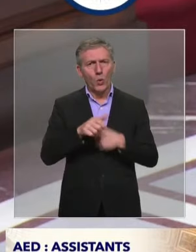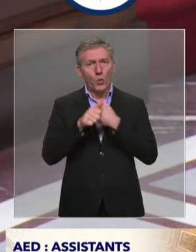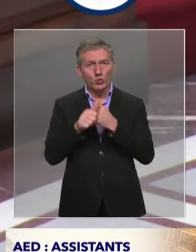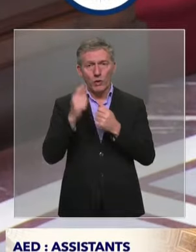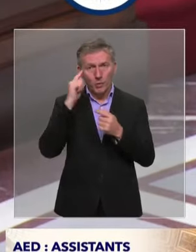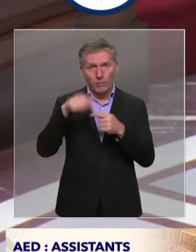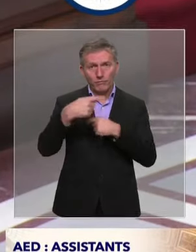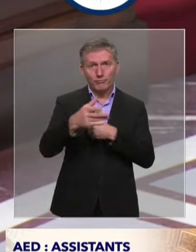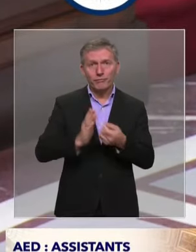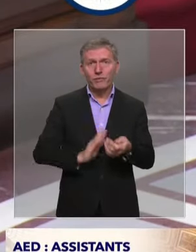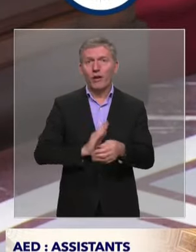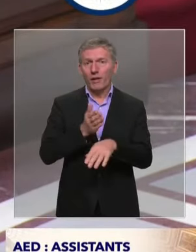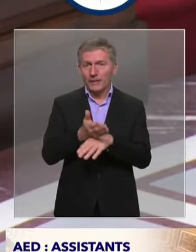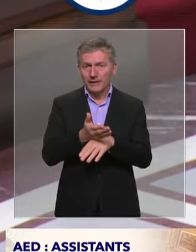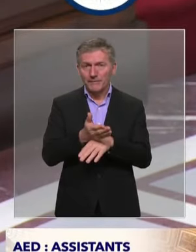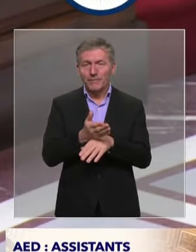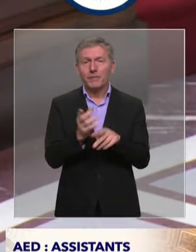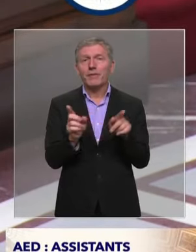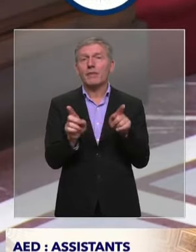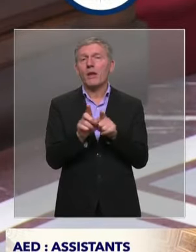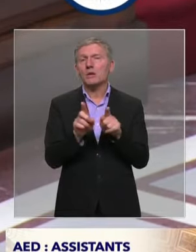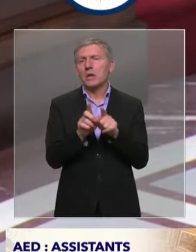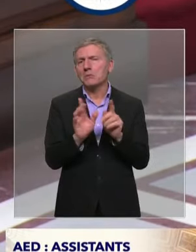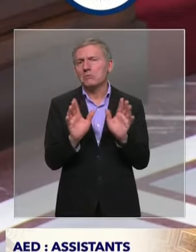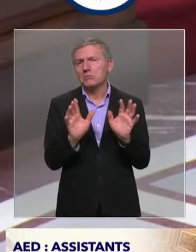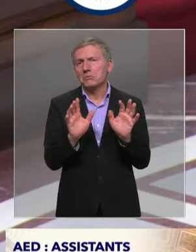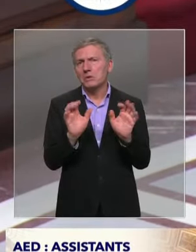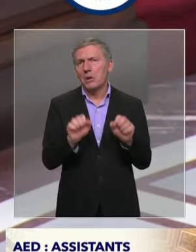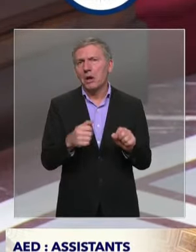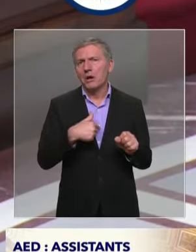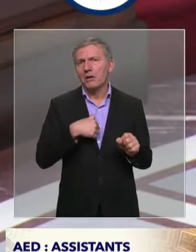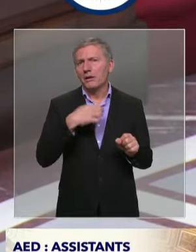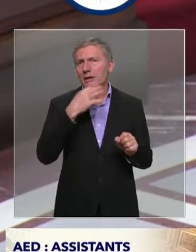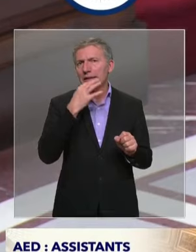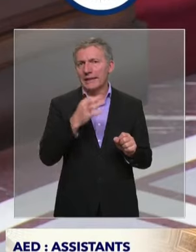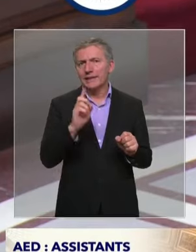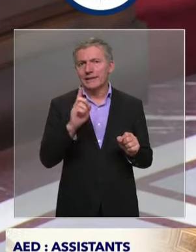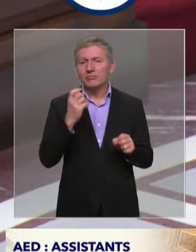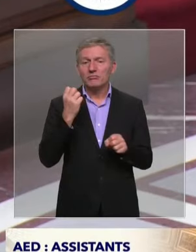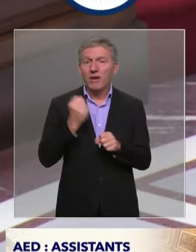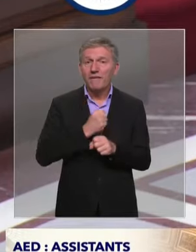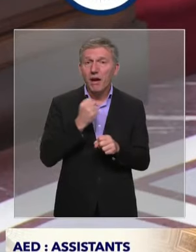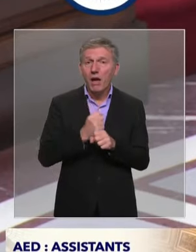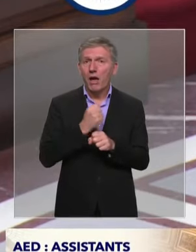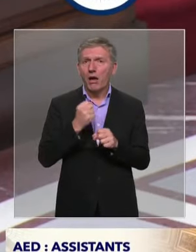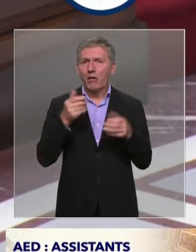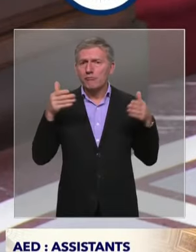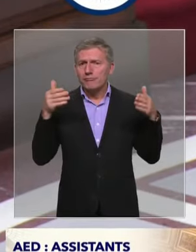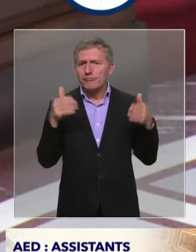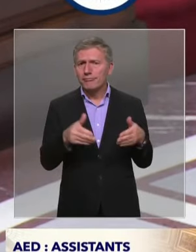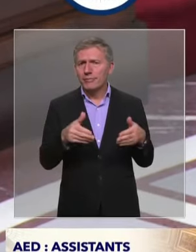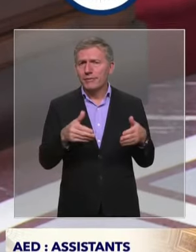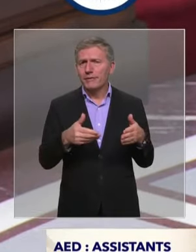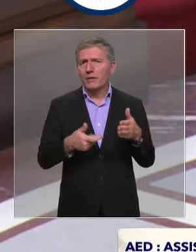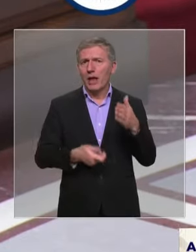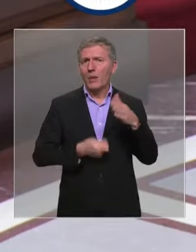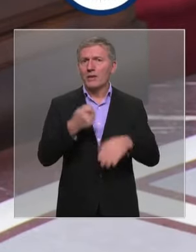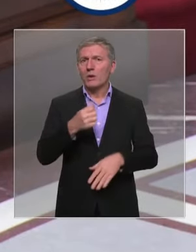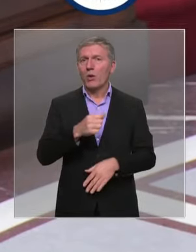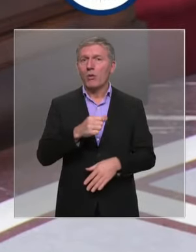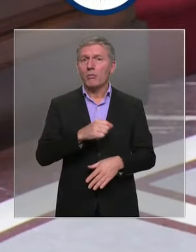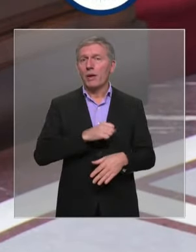rentrée prochaine. Enfin, je dois dire que tout le travail qui a été déployé autour de l'éducation prioritaire